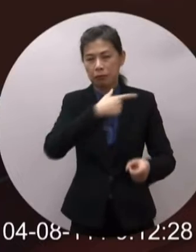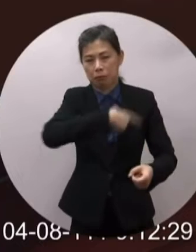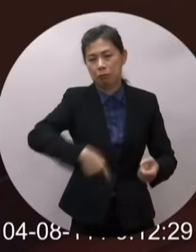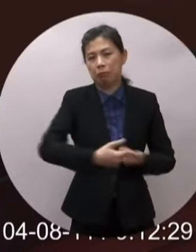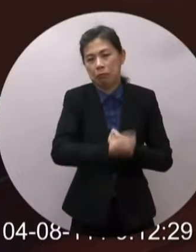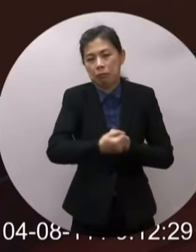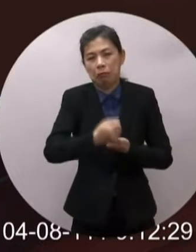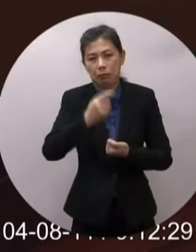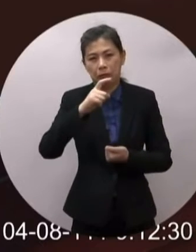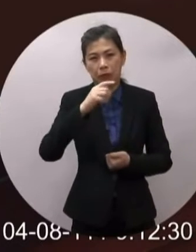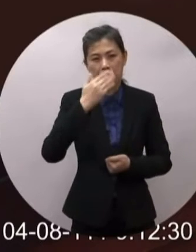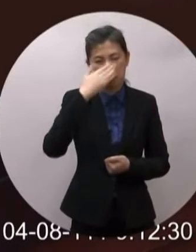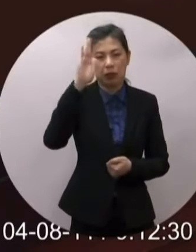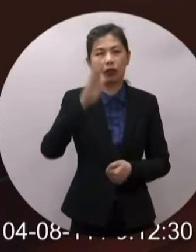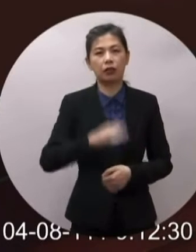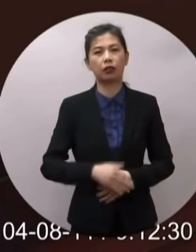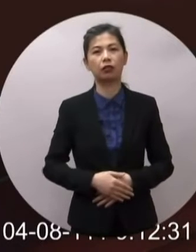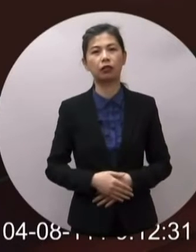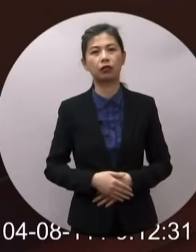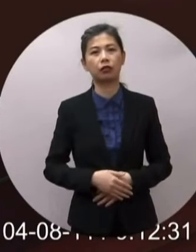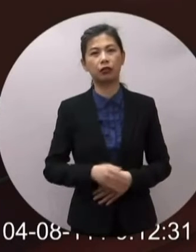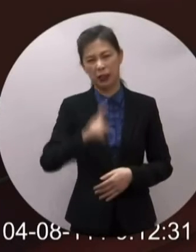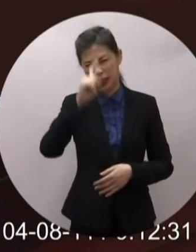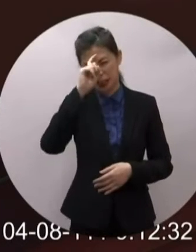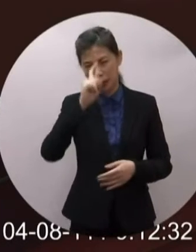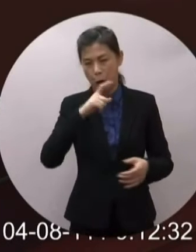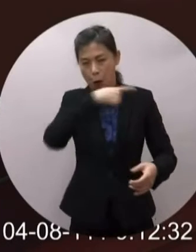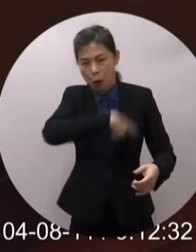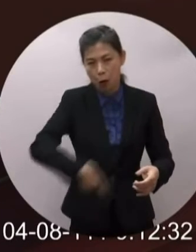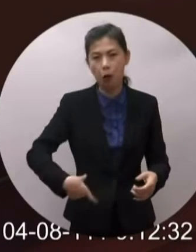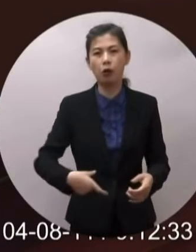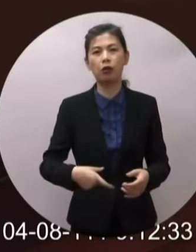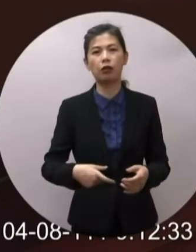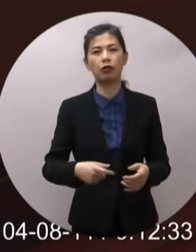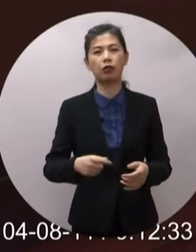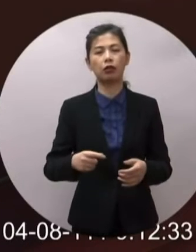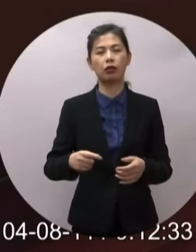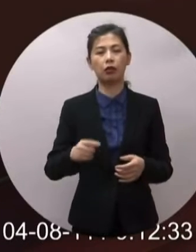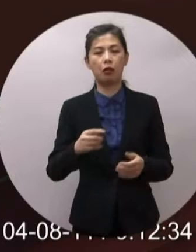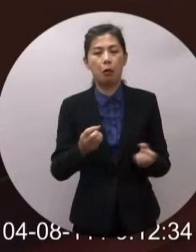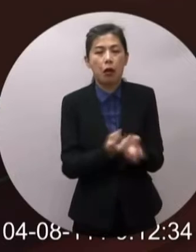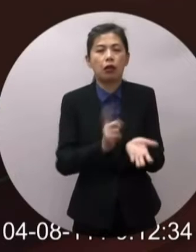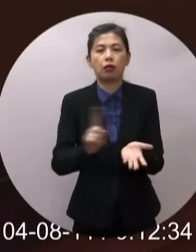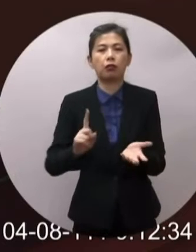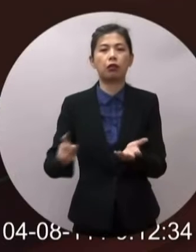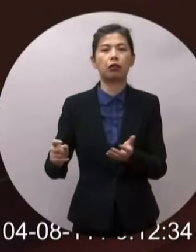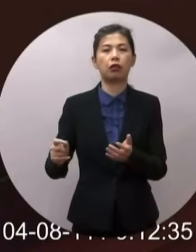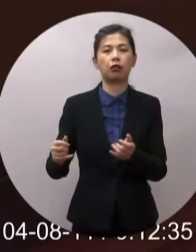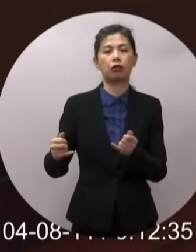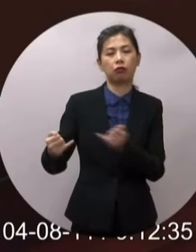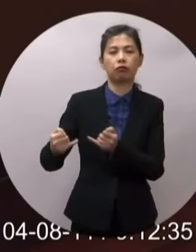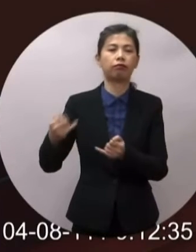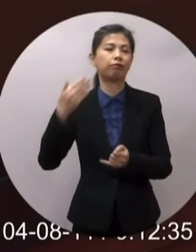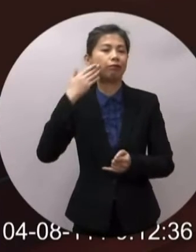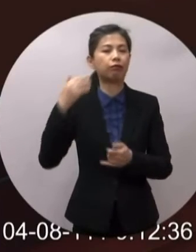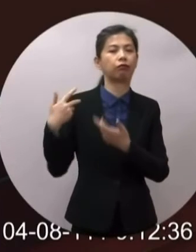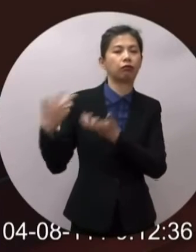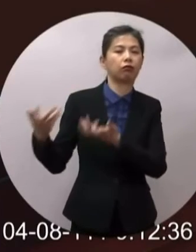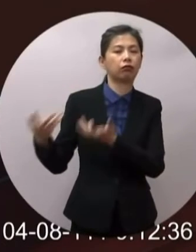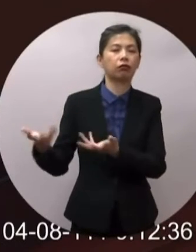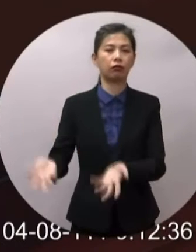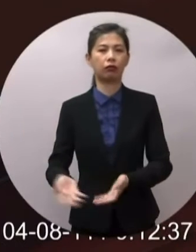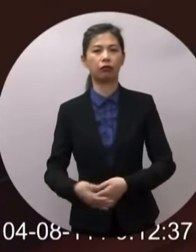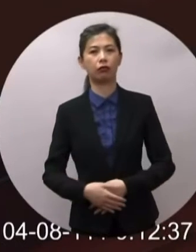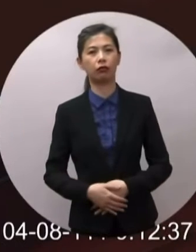不能被事后检讨，就必须把责任推给对手，因此必须模棱两可，这么解